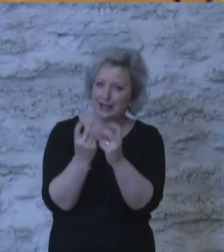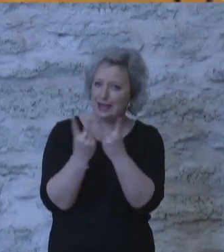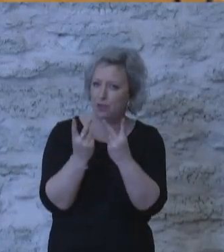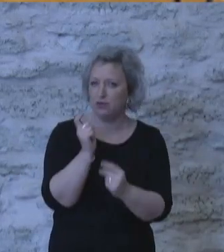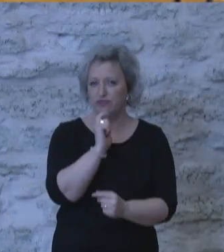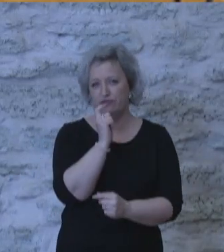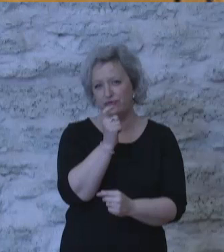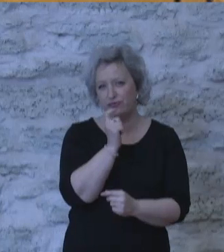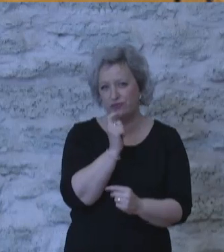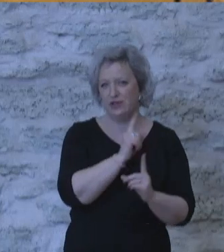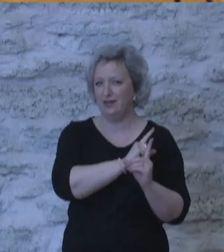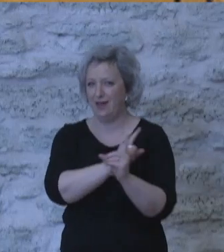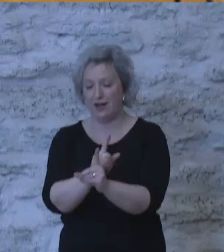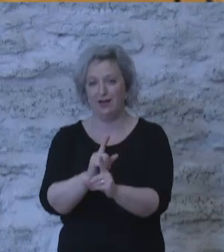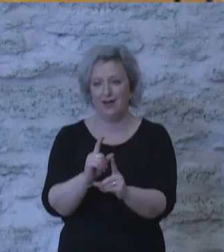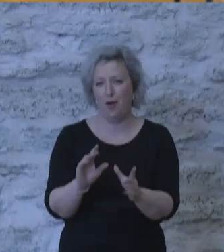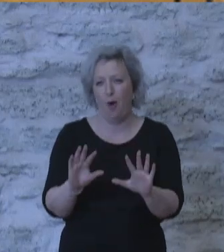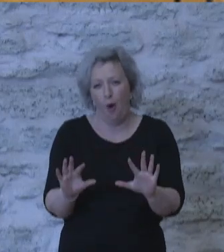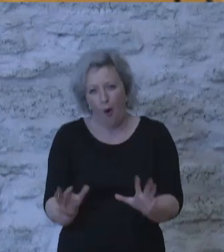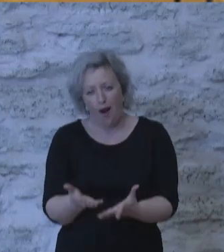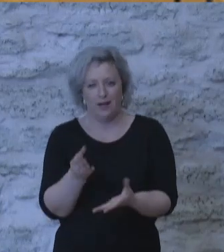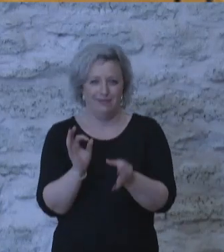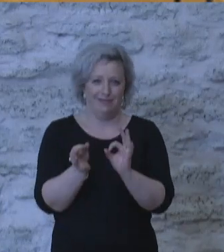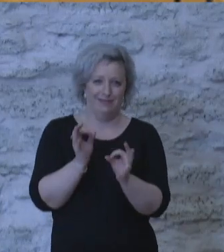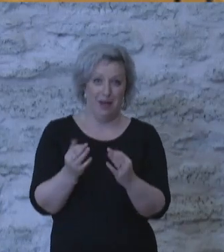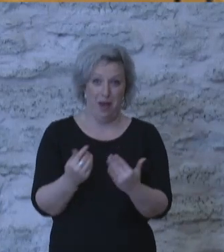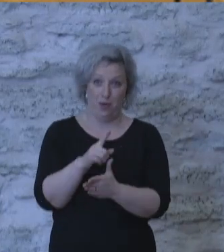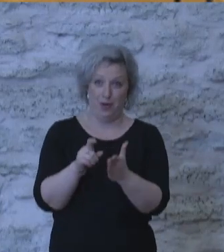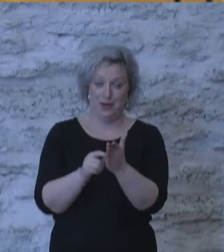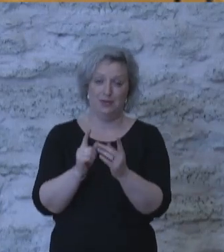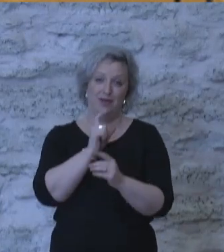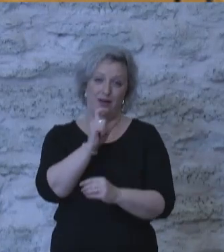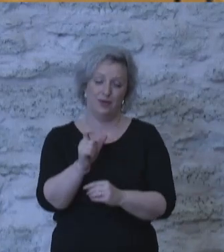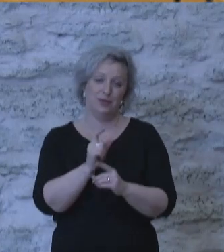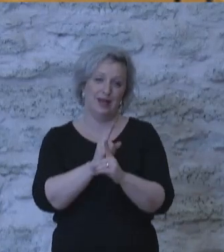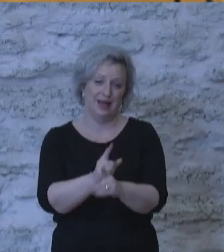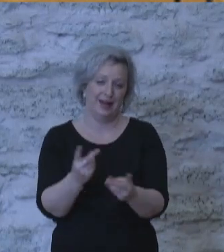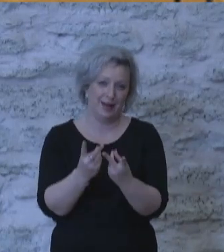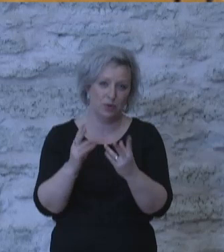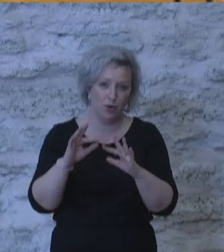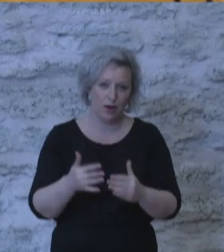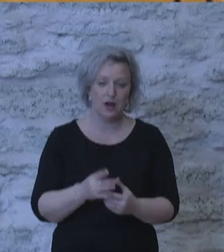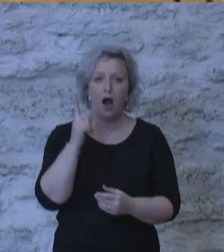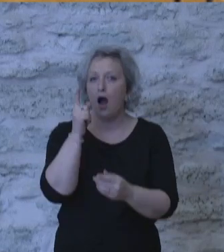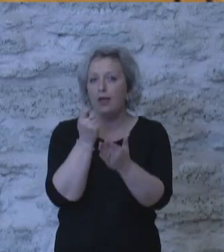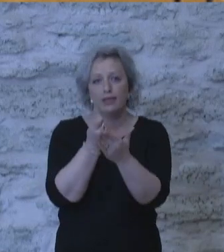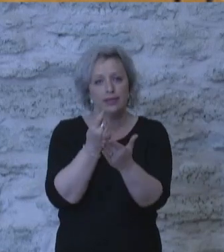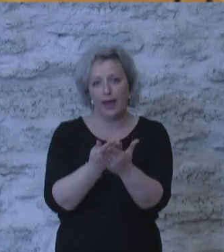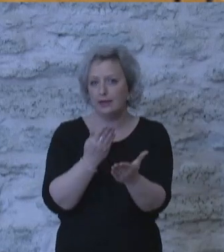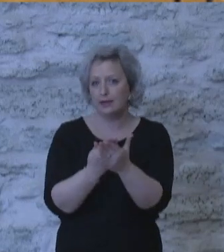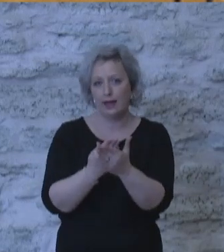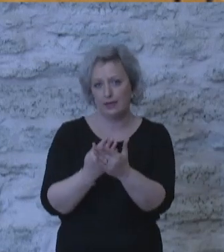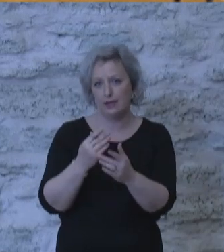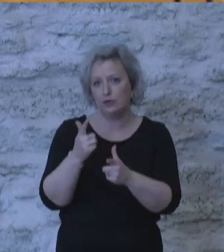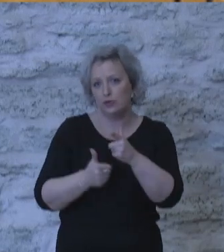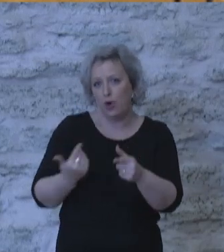räägite, siis poleks väga vigagi vähemasti selle küsimuse vastuse korral. Aga näite, et paraku päriselust on risti